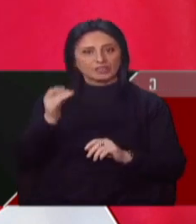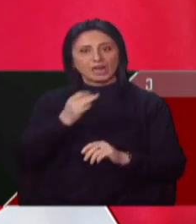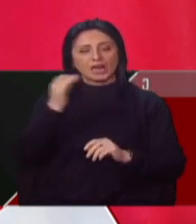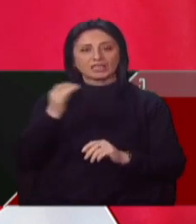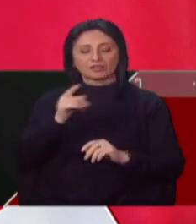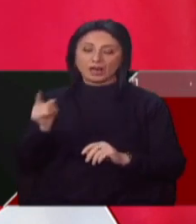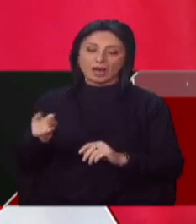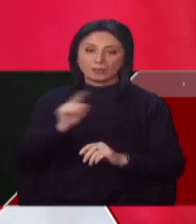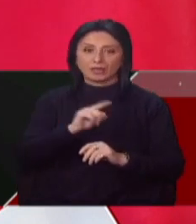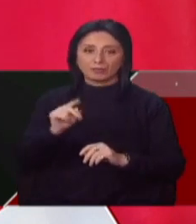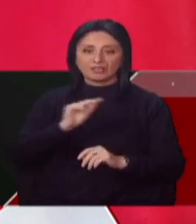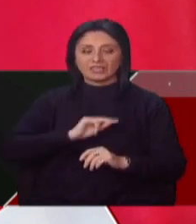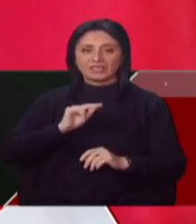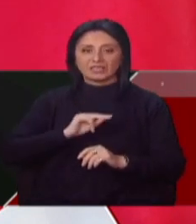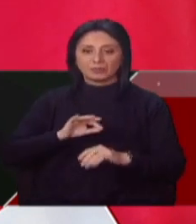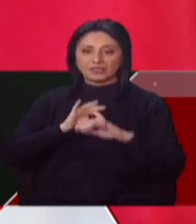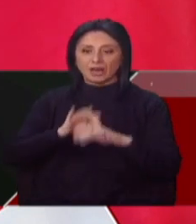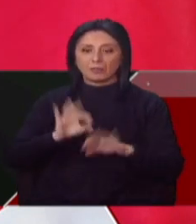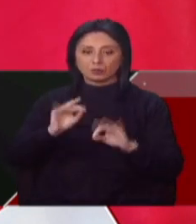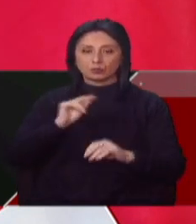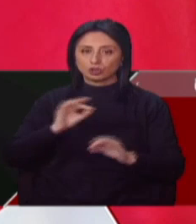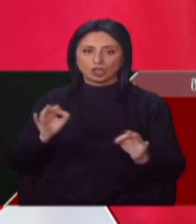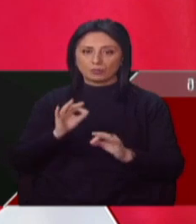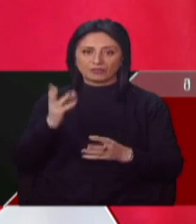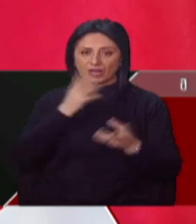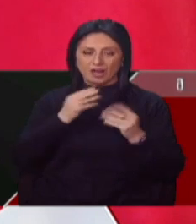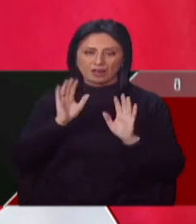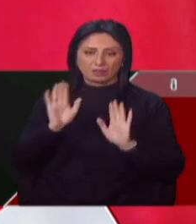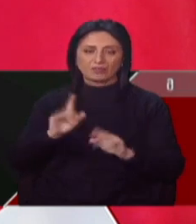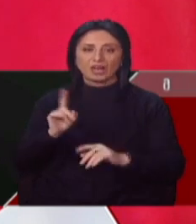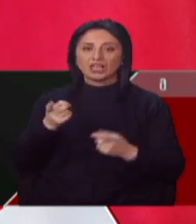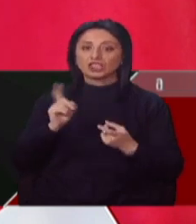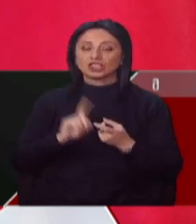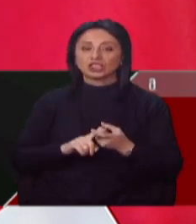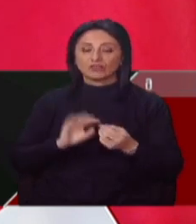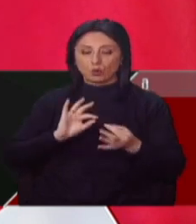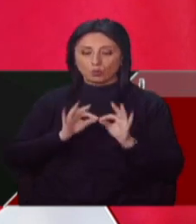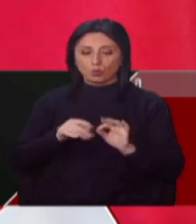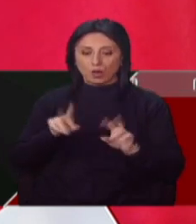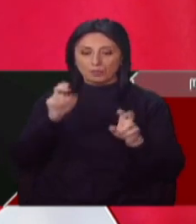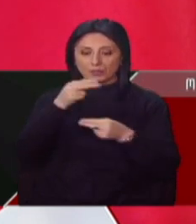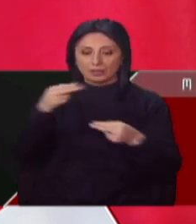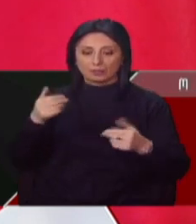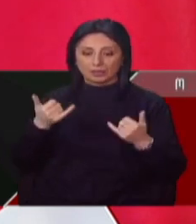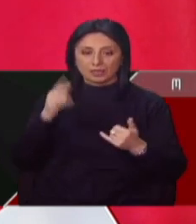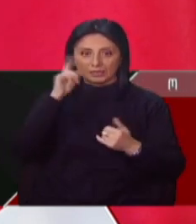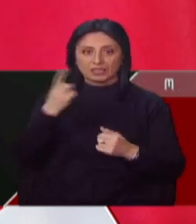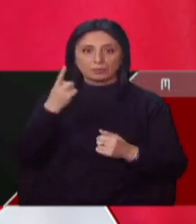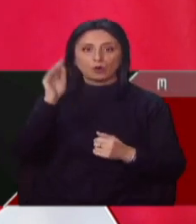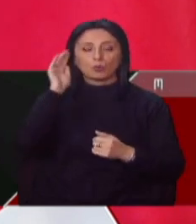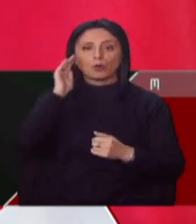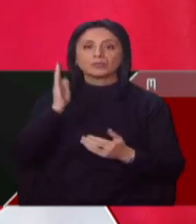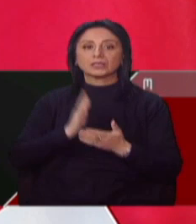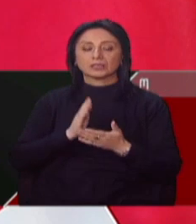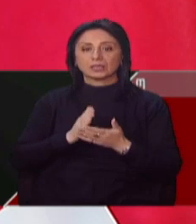აინტერესებთ ამა თუ იმ სამსახურის გამართულად მუშაობა არაფერი ყალბია ეს ყველაფერი რაც შეეხება კონკრეტულად ამ თემას დღეს ისიც რომ პირველი მოსმენით